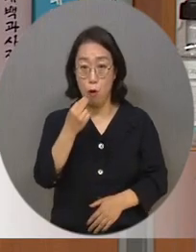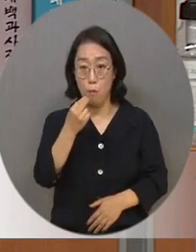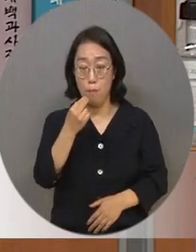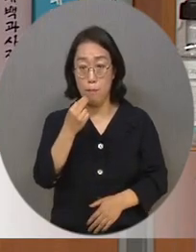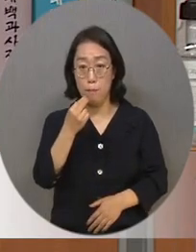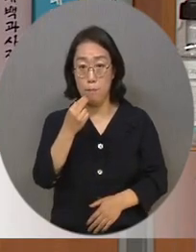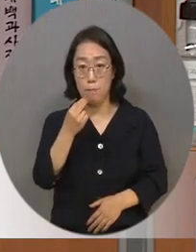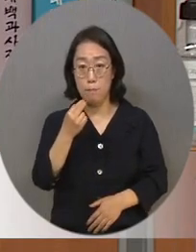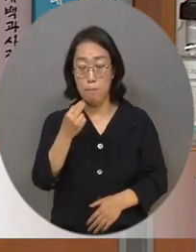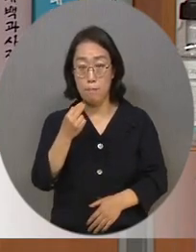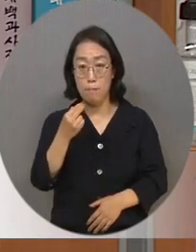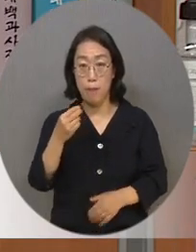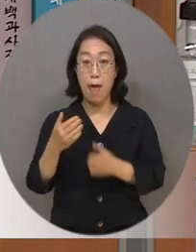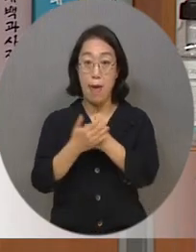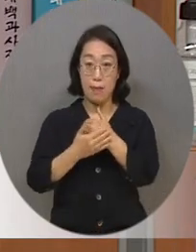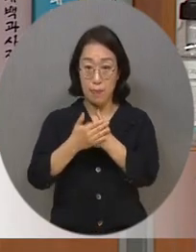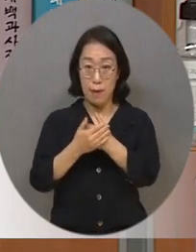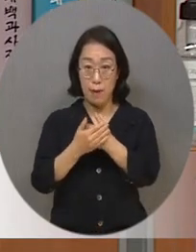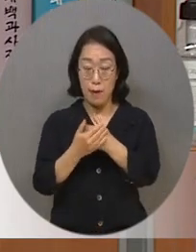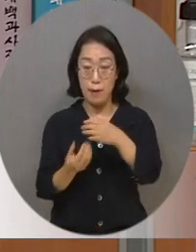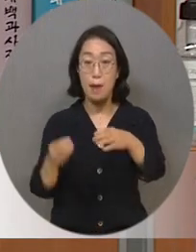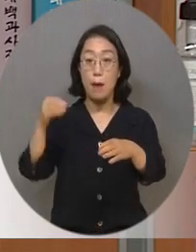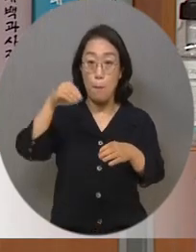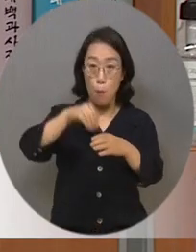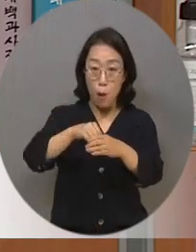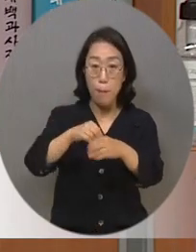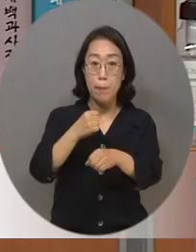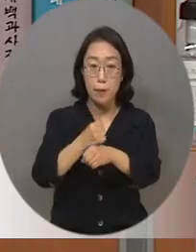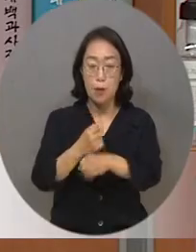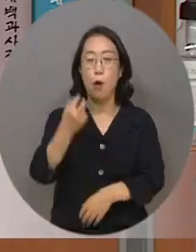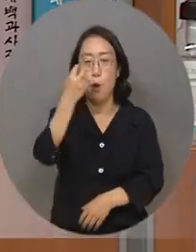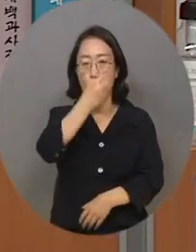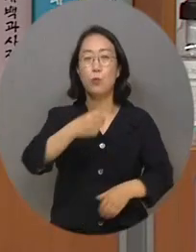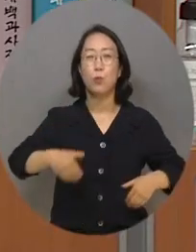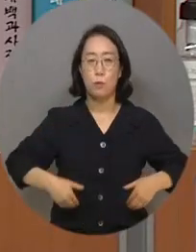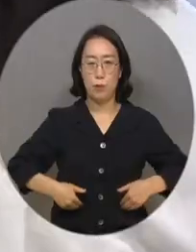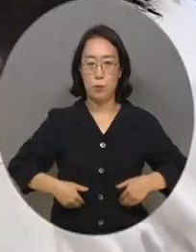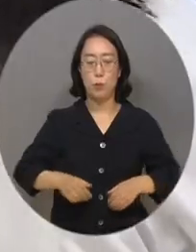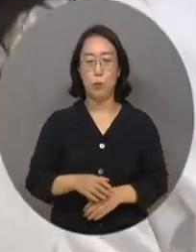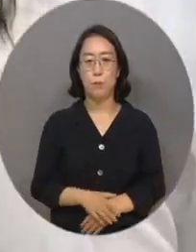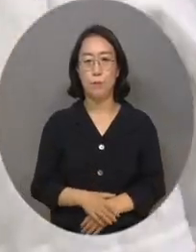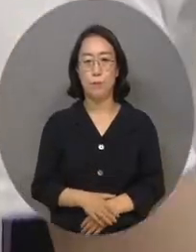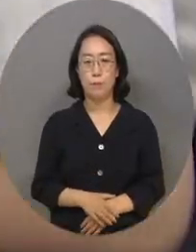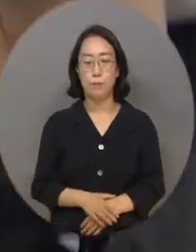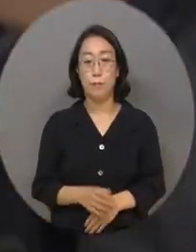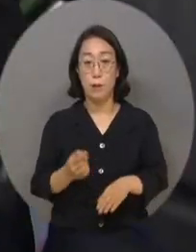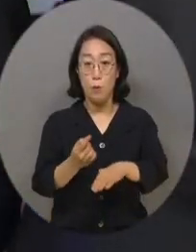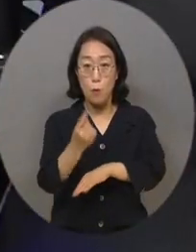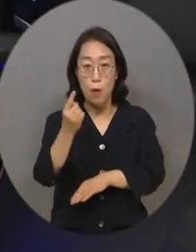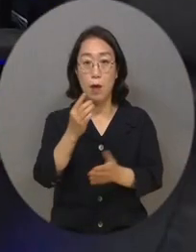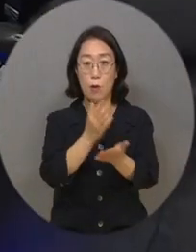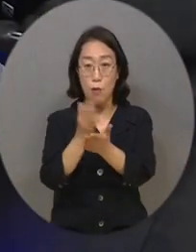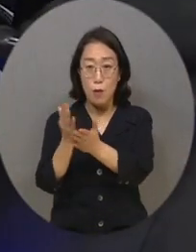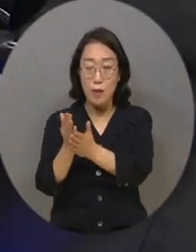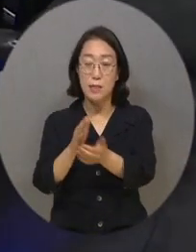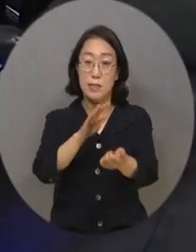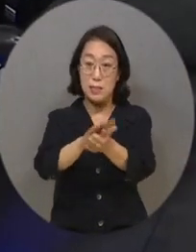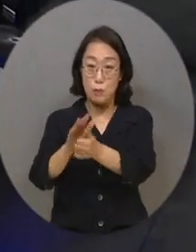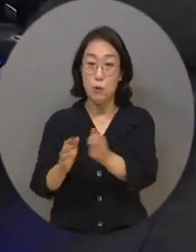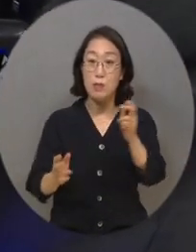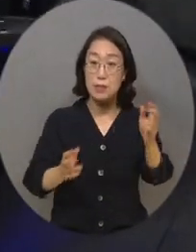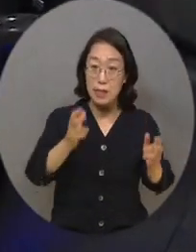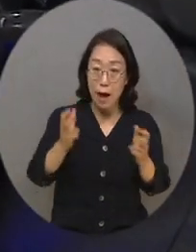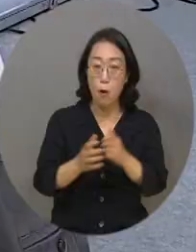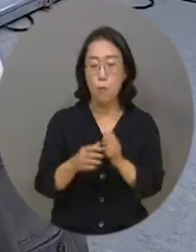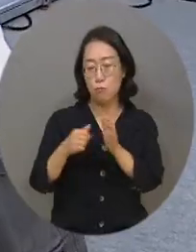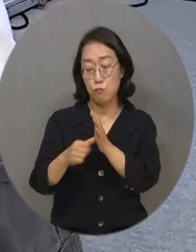보험급여 제도로 진입하는 데에 검토를 할 필요가 있습니다. 이 밖에도 다양한 지원 사업과 제품